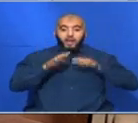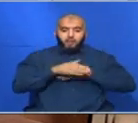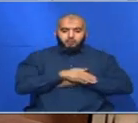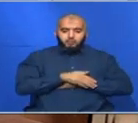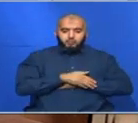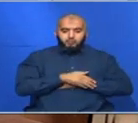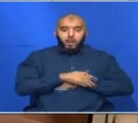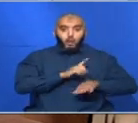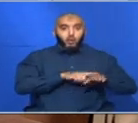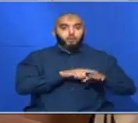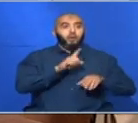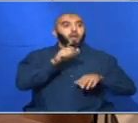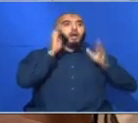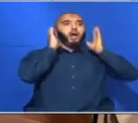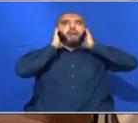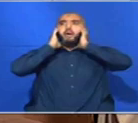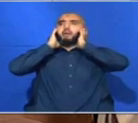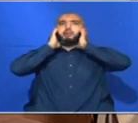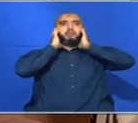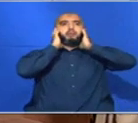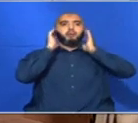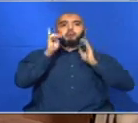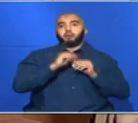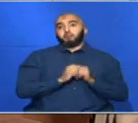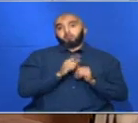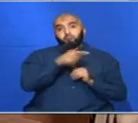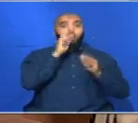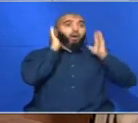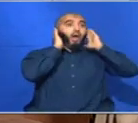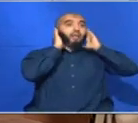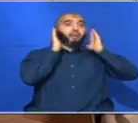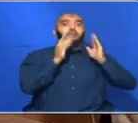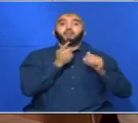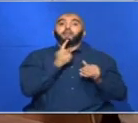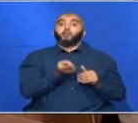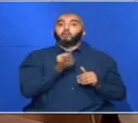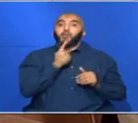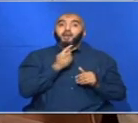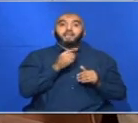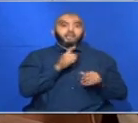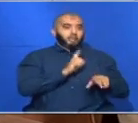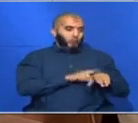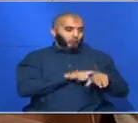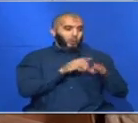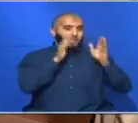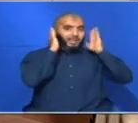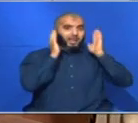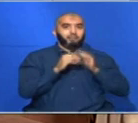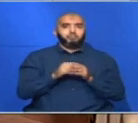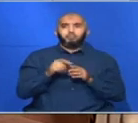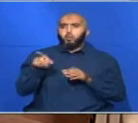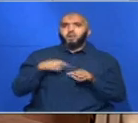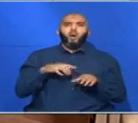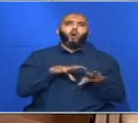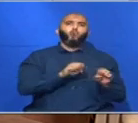هذا المؤذن يامرنا بان نصلي وقد اكون مشغولا ولكني